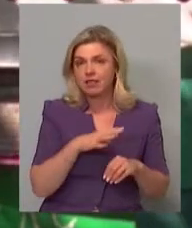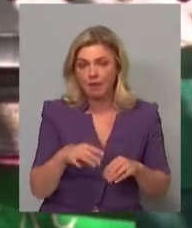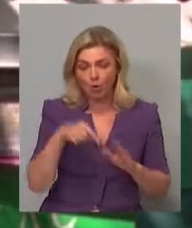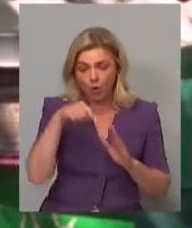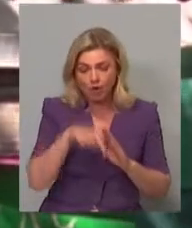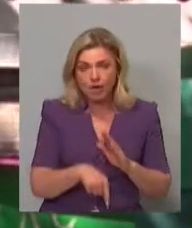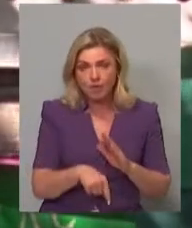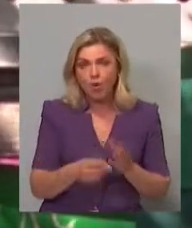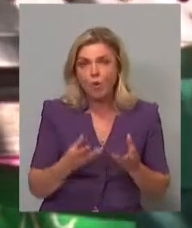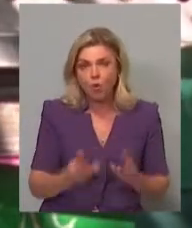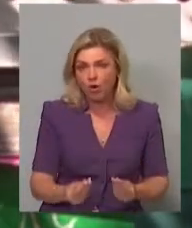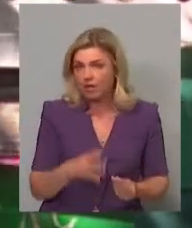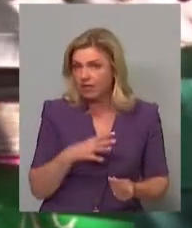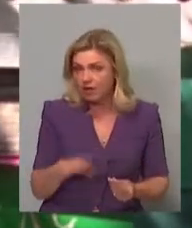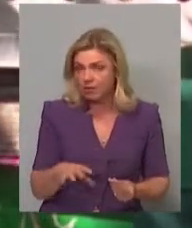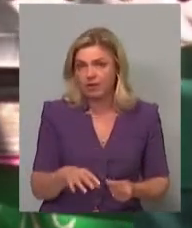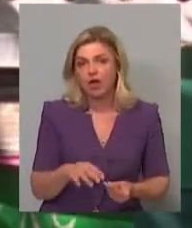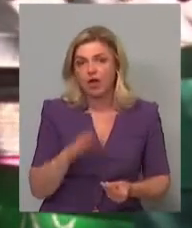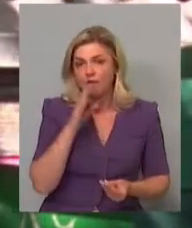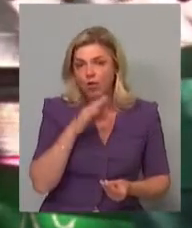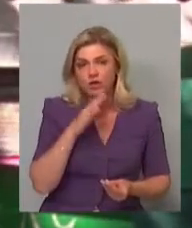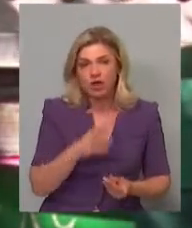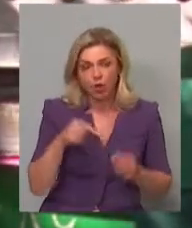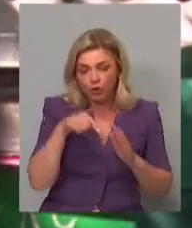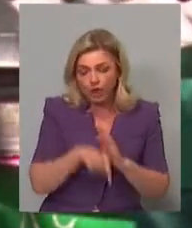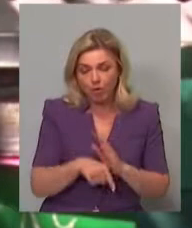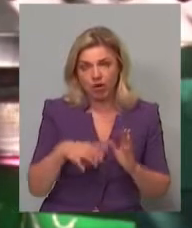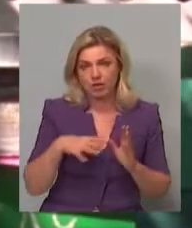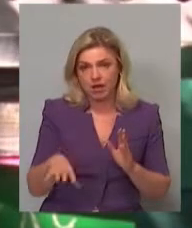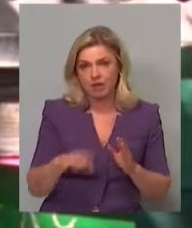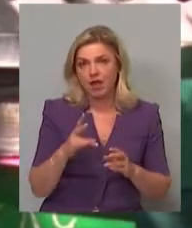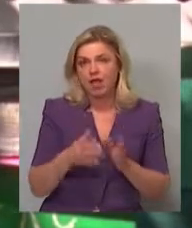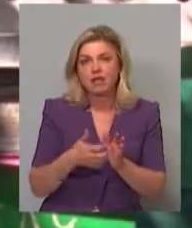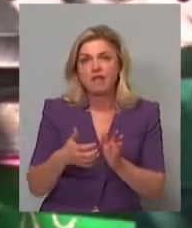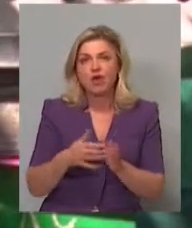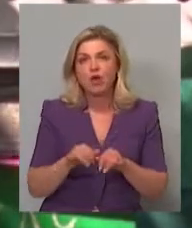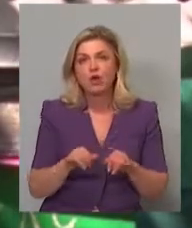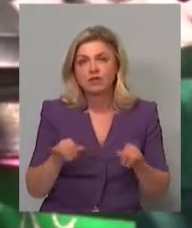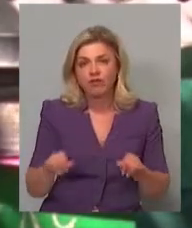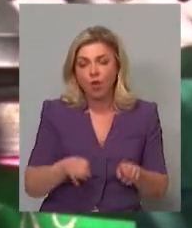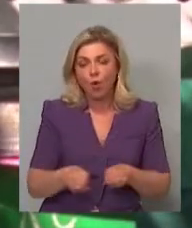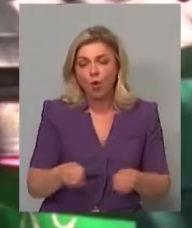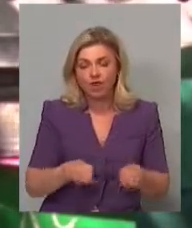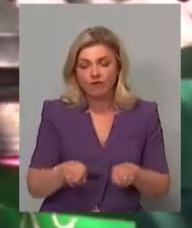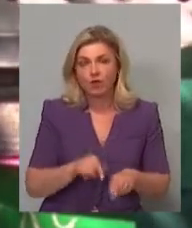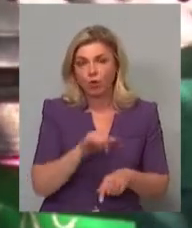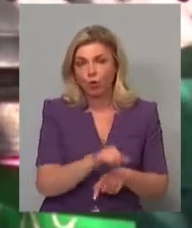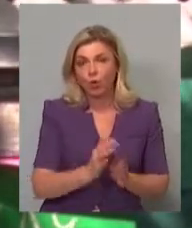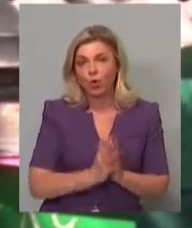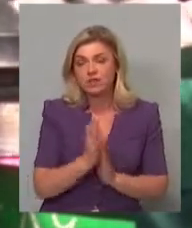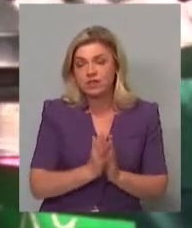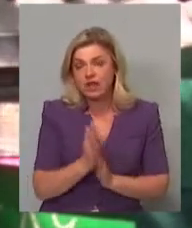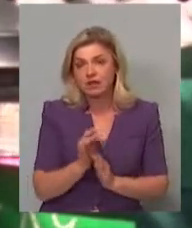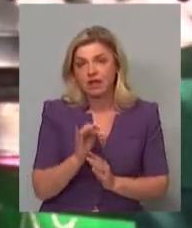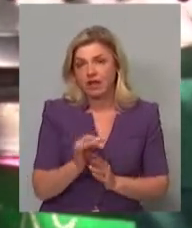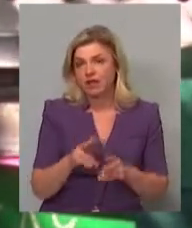глибоко промокша, тобто глибоко води не було. Тому недорозвинена корнева система у рослин, і тому вони